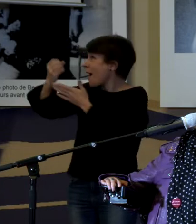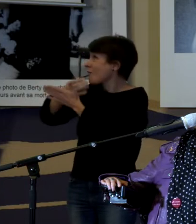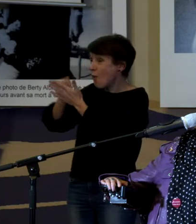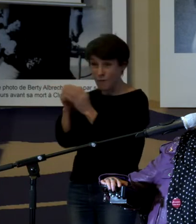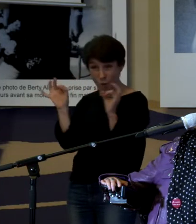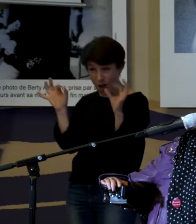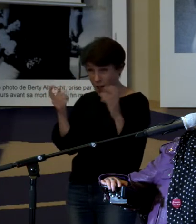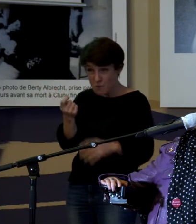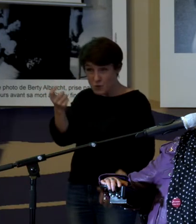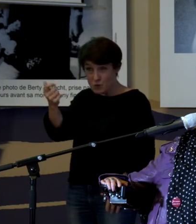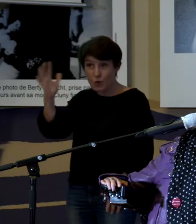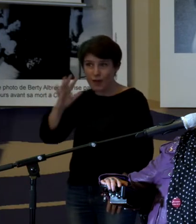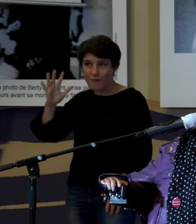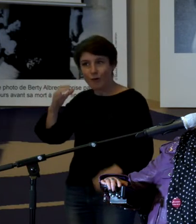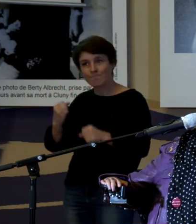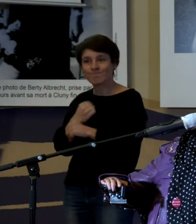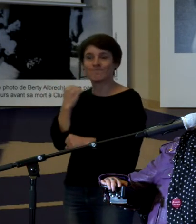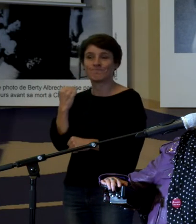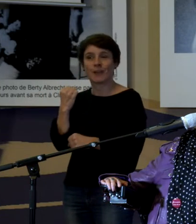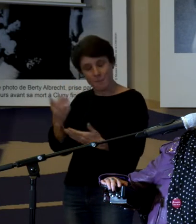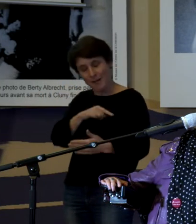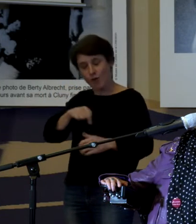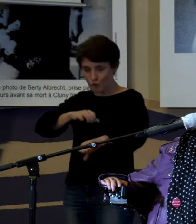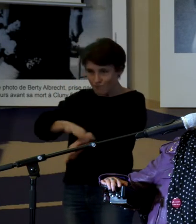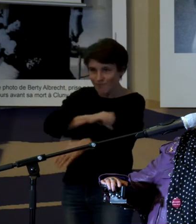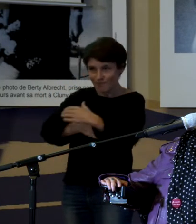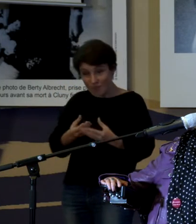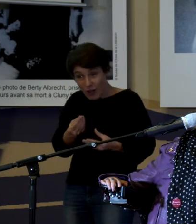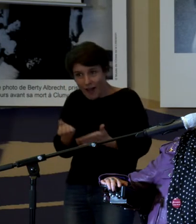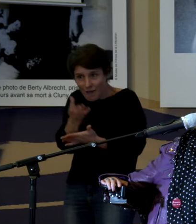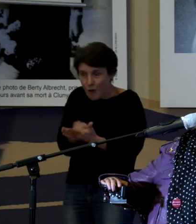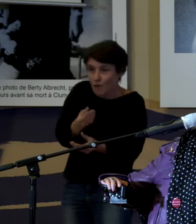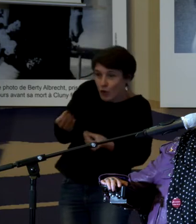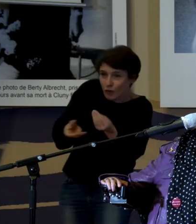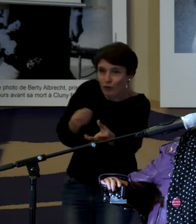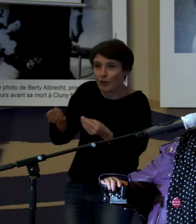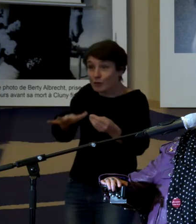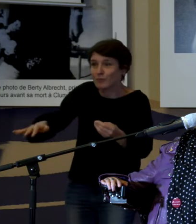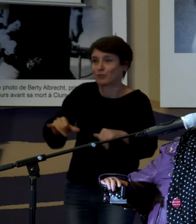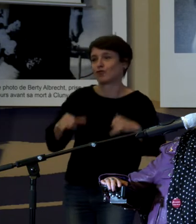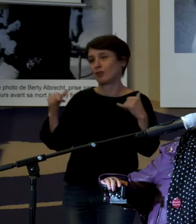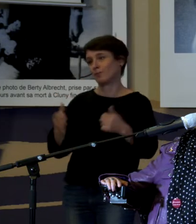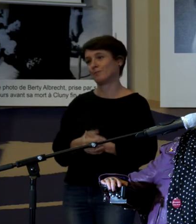grand-chose à notre disposition. Voilà. Et donc,